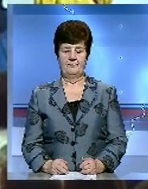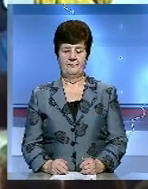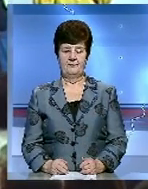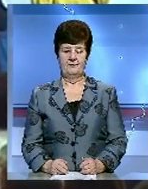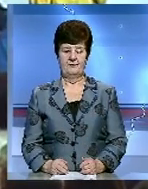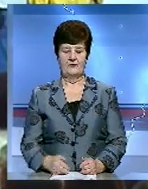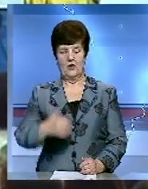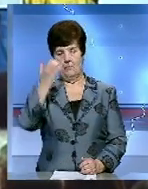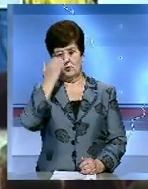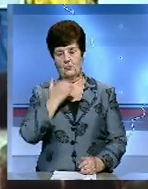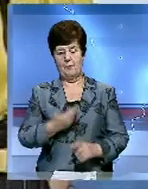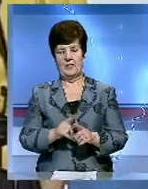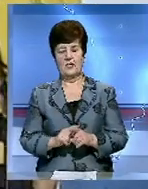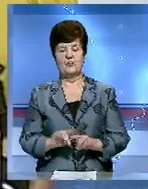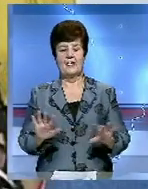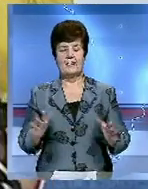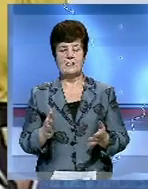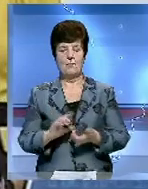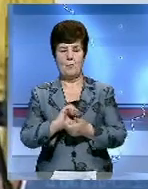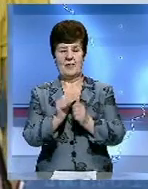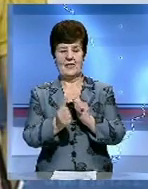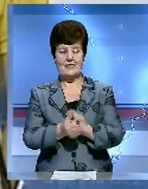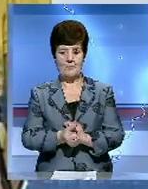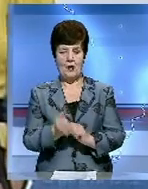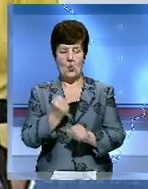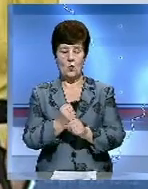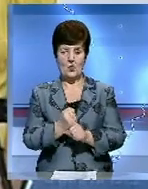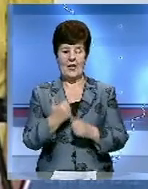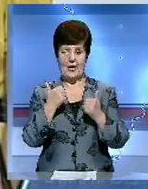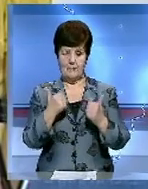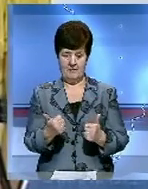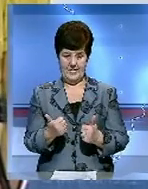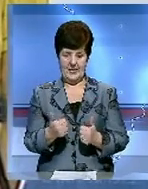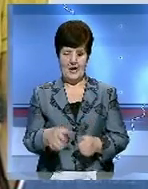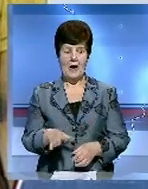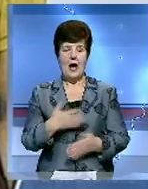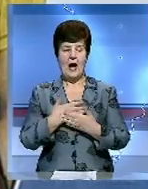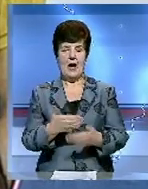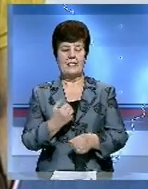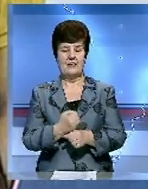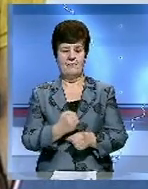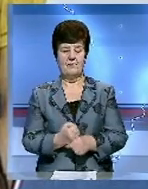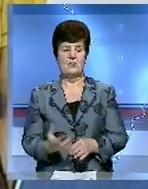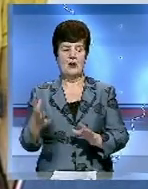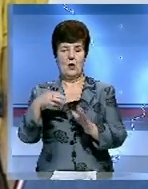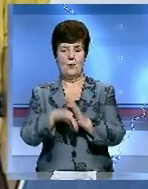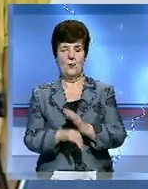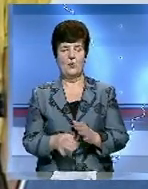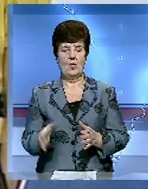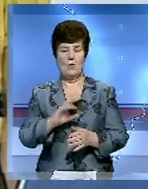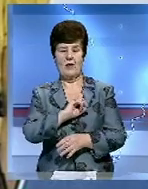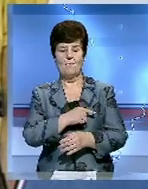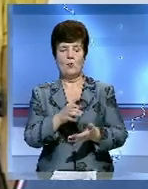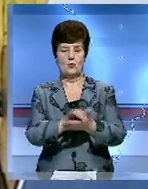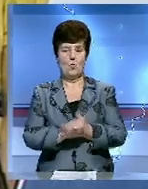Mulțumim pentru acest exemplu de a schimba lucrurile în bine, activând împreună și a depune un efort comun pentru a salva